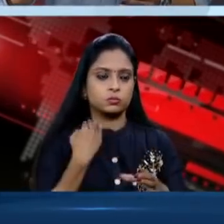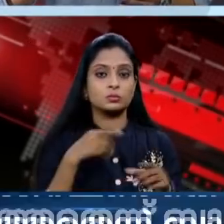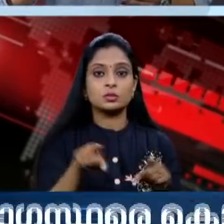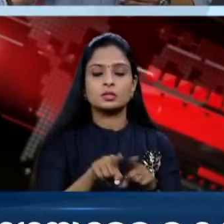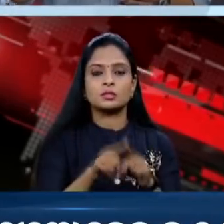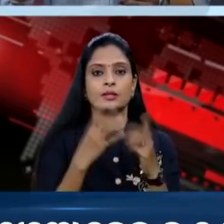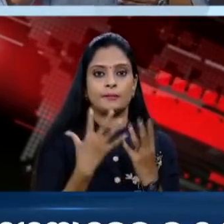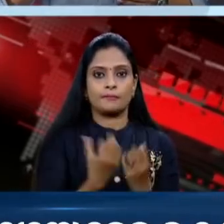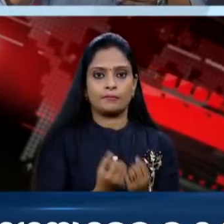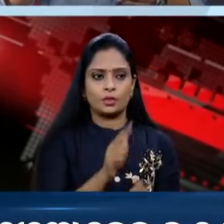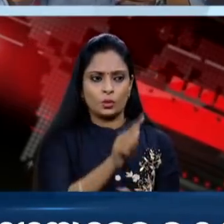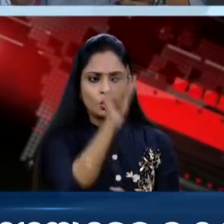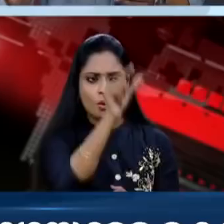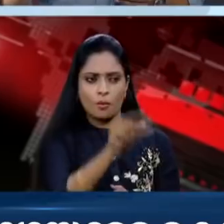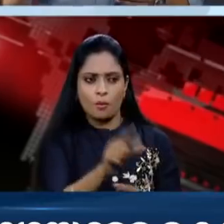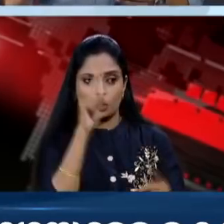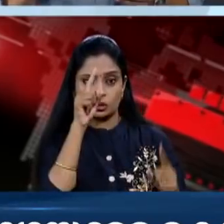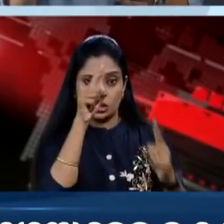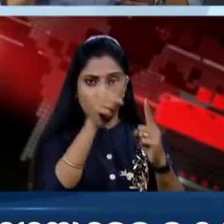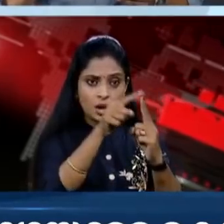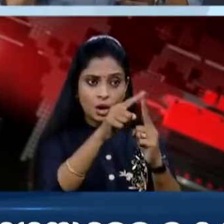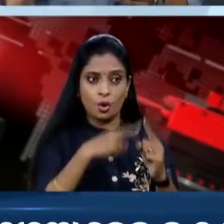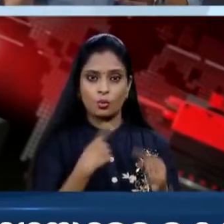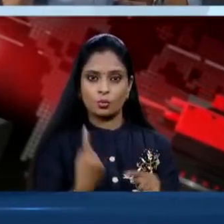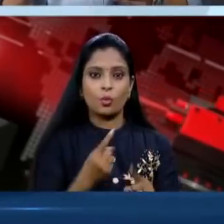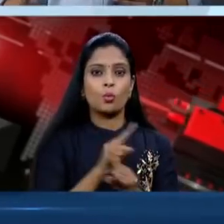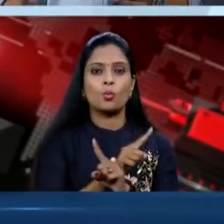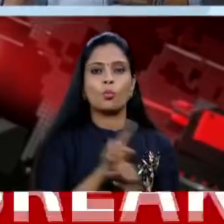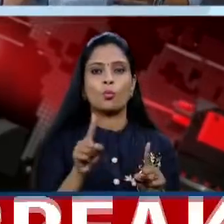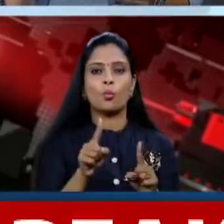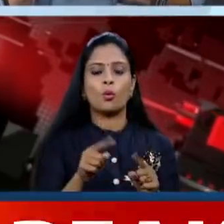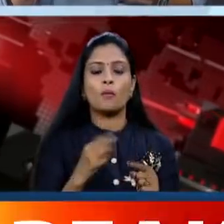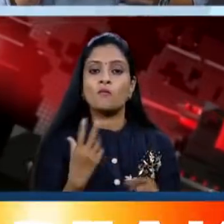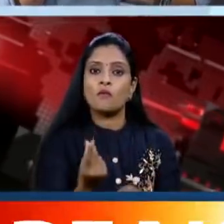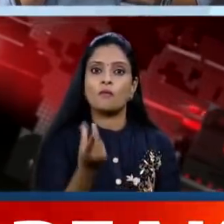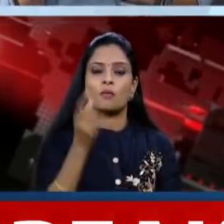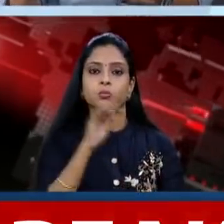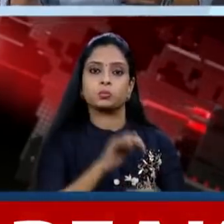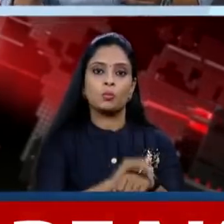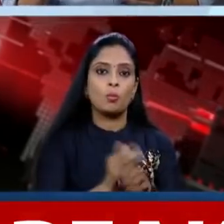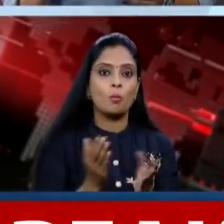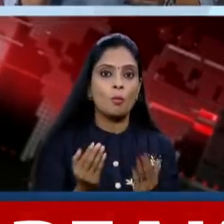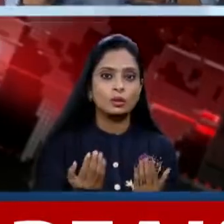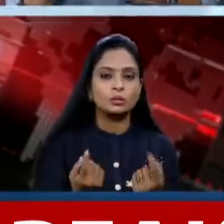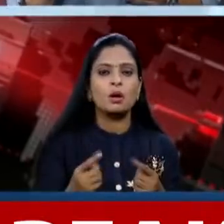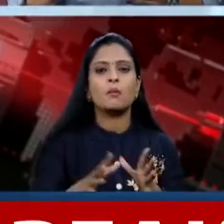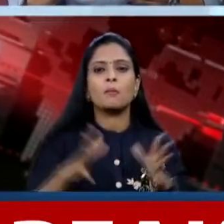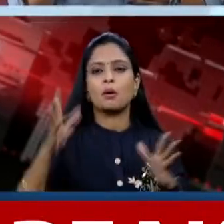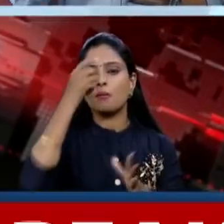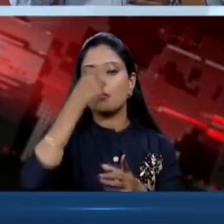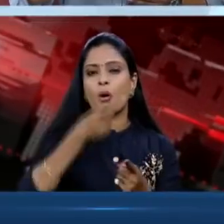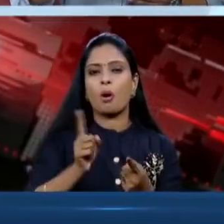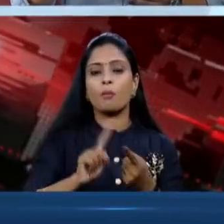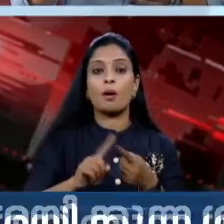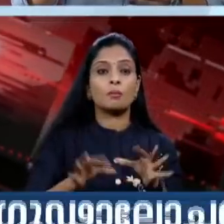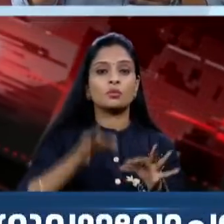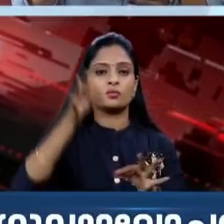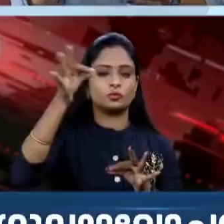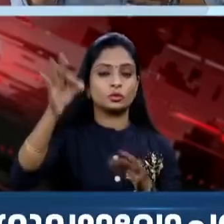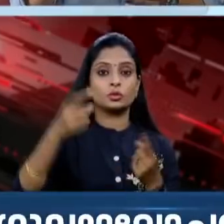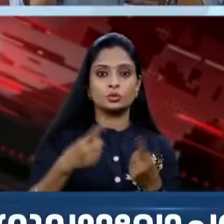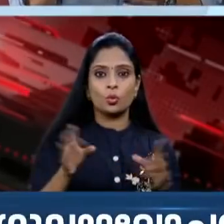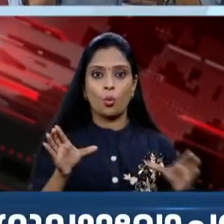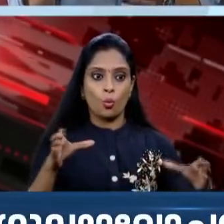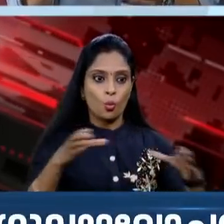ഒരാളെ ഫോക്കസ് ചെയ്യും എന്ന കാര്യം വളരെ വ്യക്തമായി മനസ്സിലാവുകയും പിന്നീട് അത് ആ ഒരു രീതിയിൽ ബുദ്ധിമുട്ടാവുകയും ചെയ്യും. അതുകൊണ്ട് ഗ്രൂപ്പിലിട്ട്